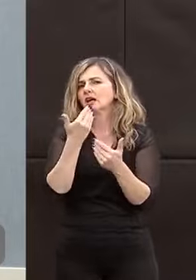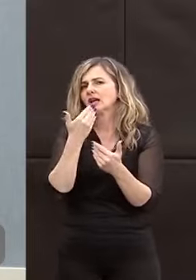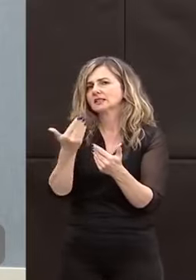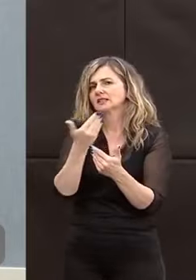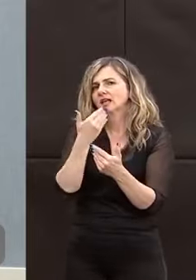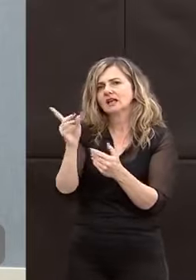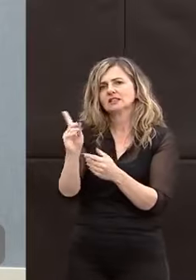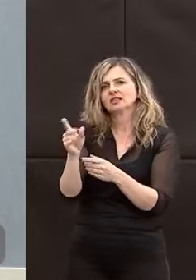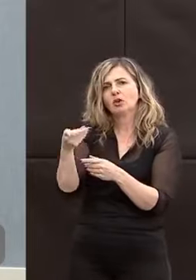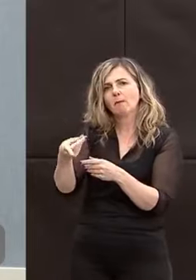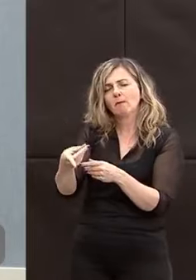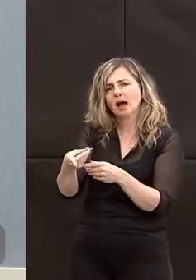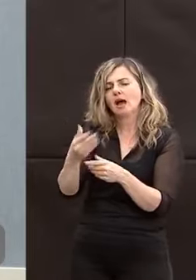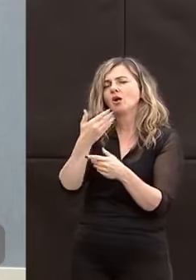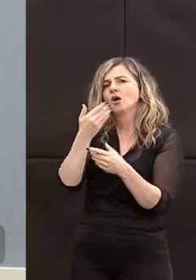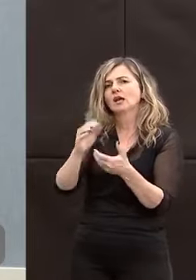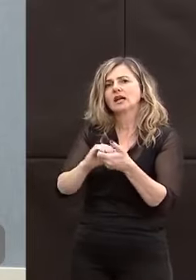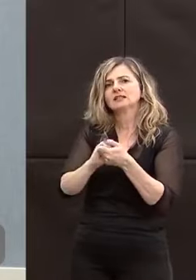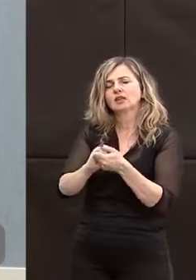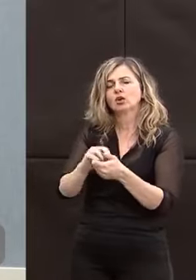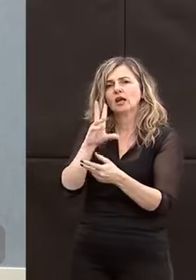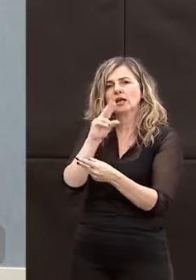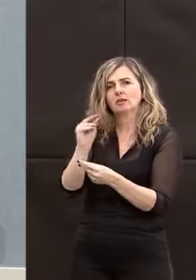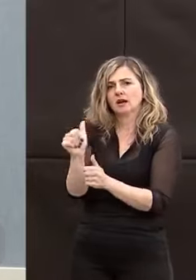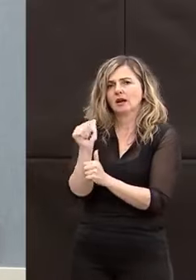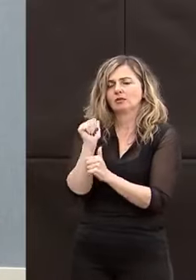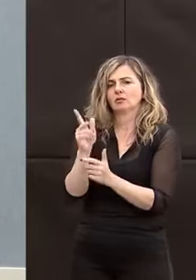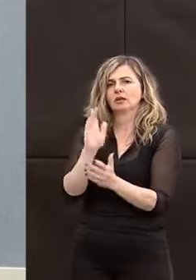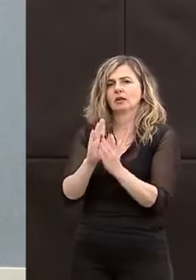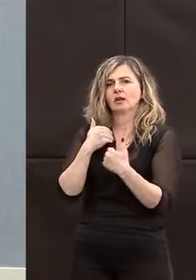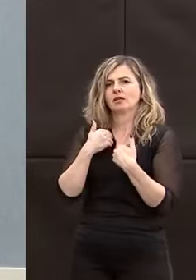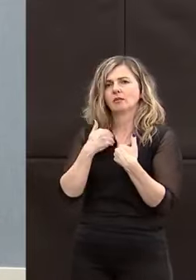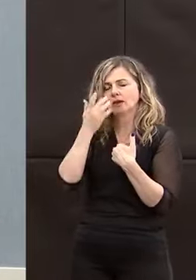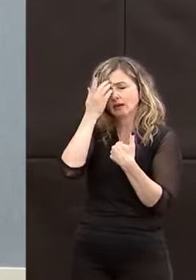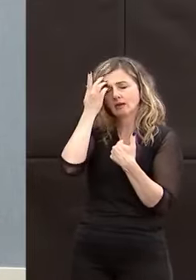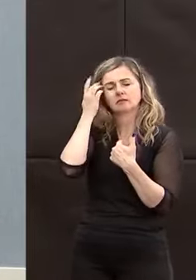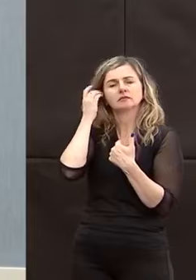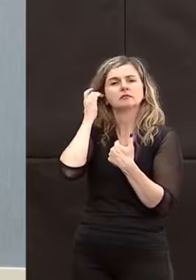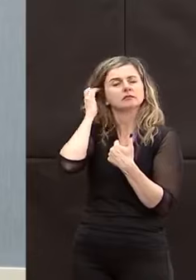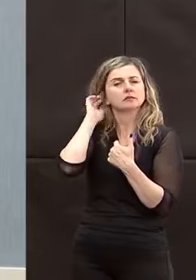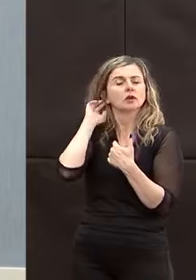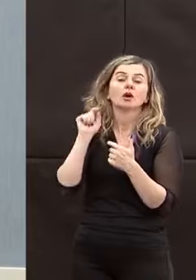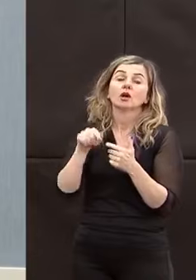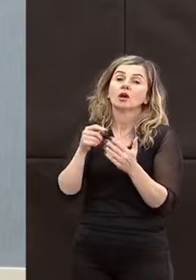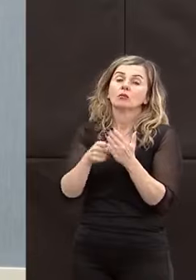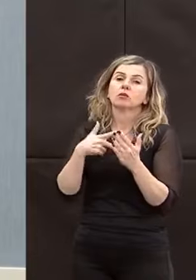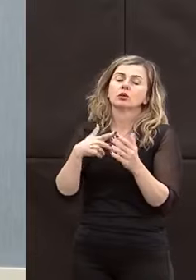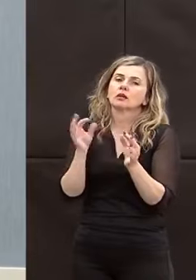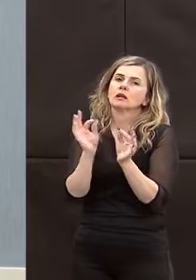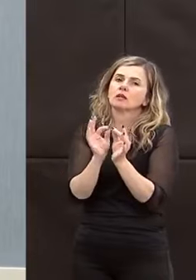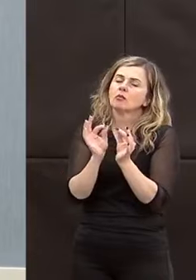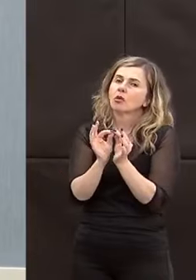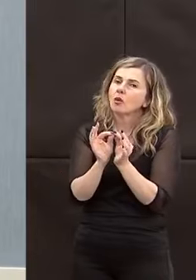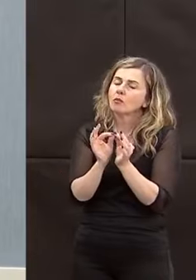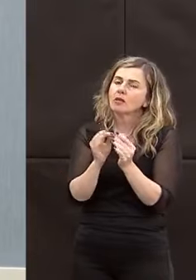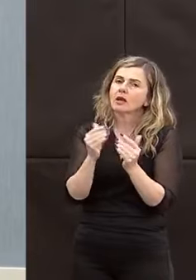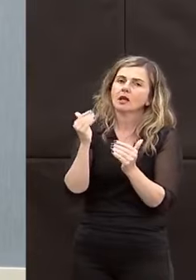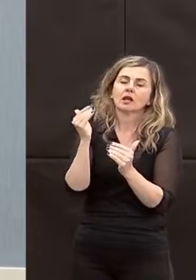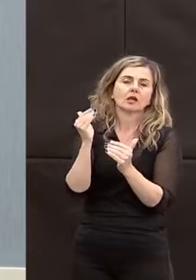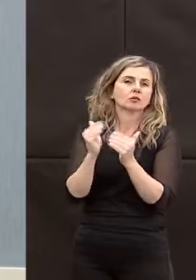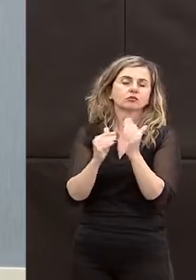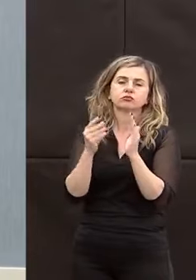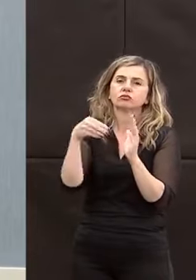ai colleghi che mi hanno preceduto in questo importante in questo importante momento strutturato su quello che è stato appunto il